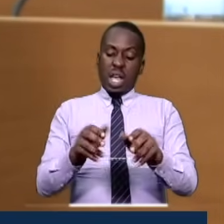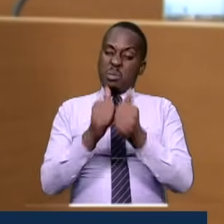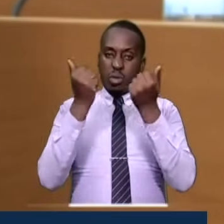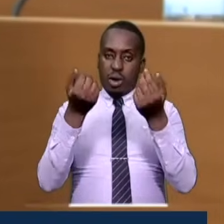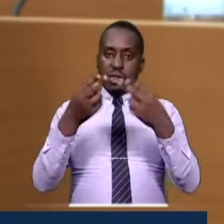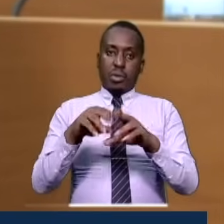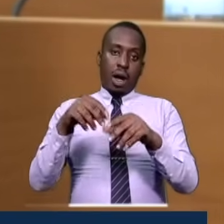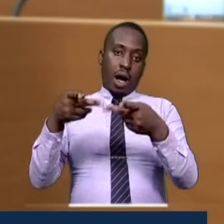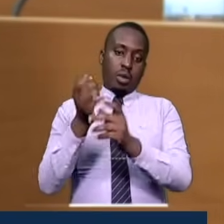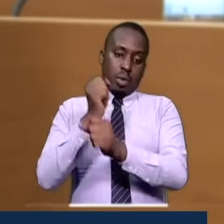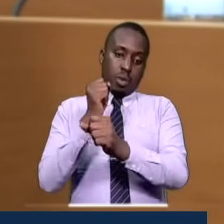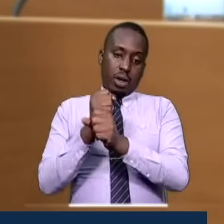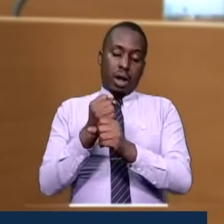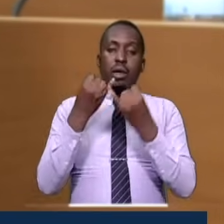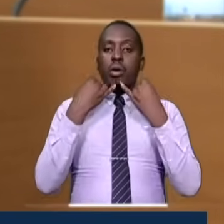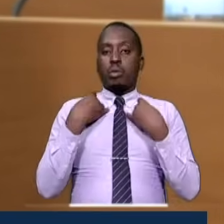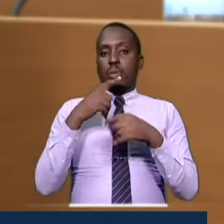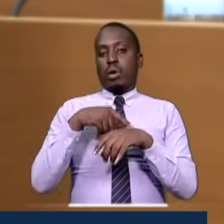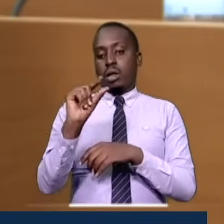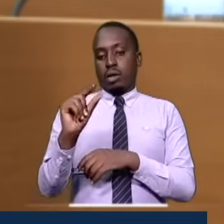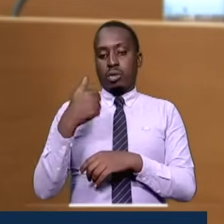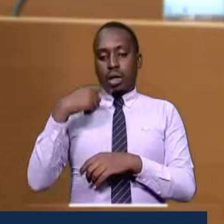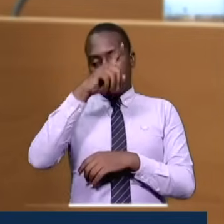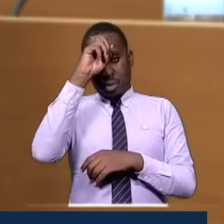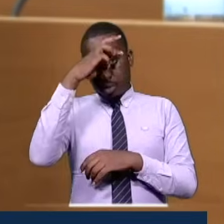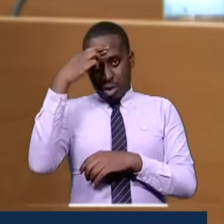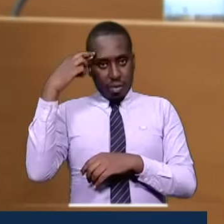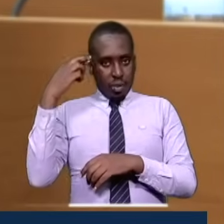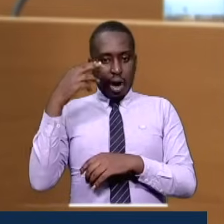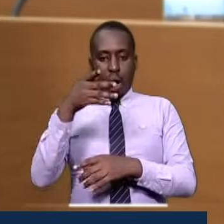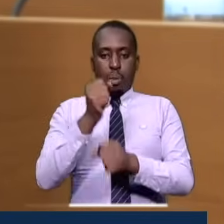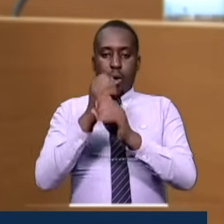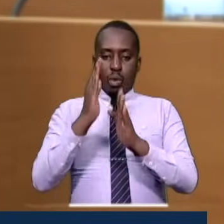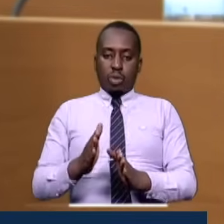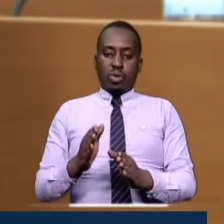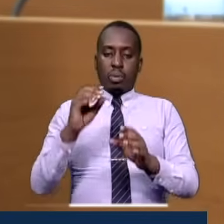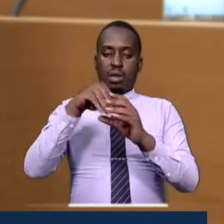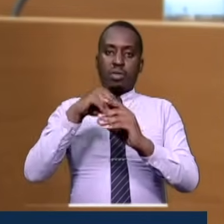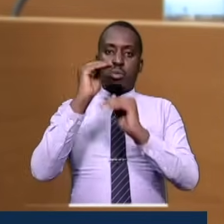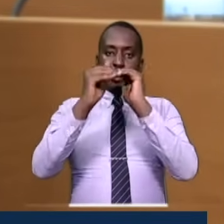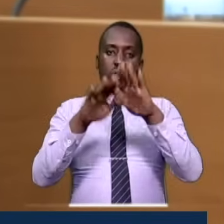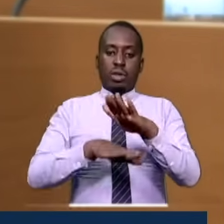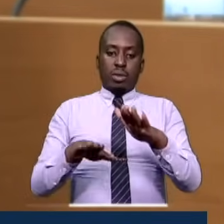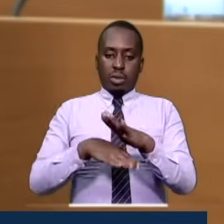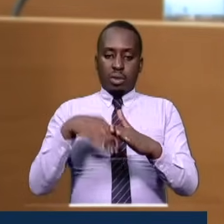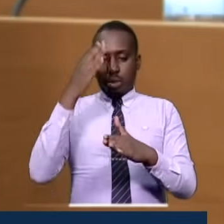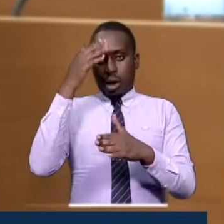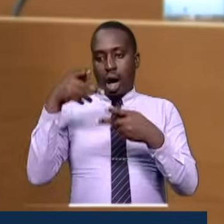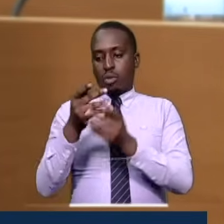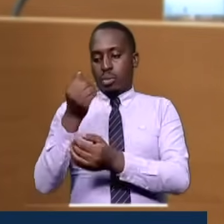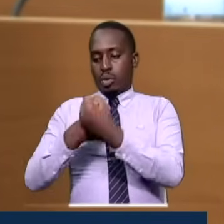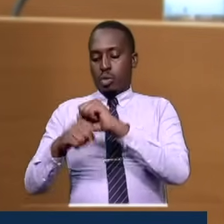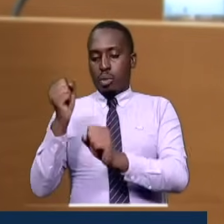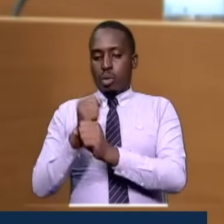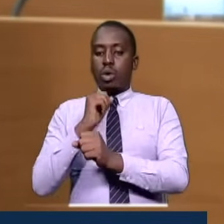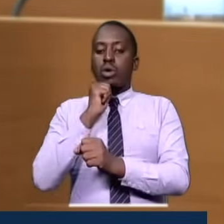Hari na irigomanyi batubwiye mu kanya. Yenge bazimpamvu izize abakozi bashyizwe muri izi nzego z'ibanze begereye aho ibikorwa bikorerwa